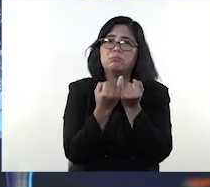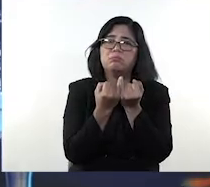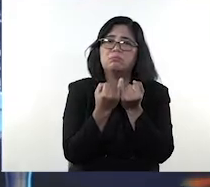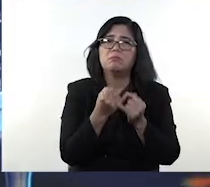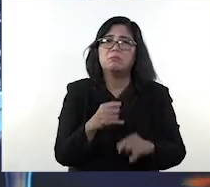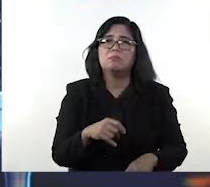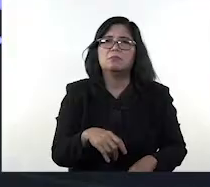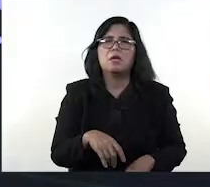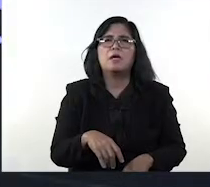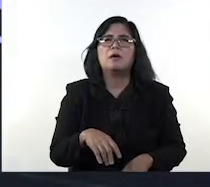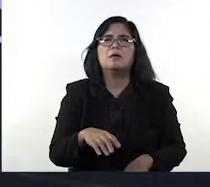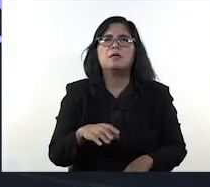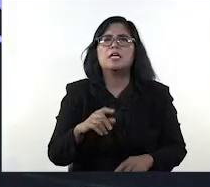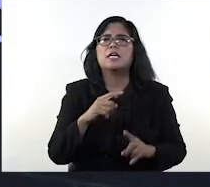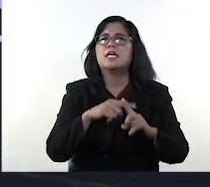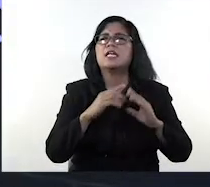bagian dari keluarga